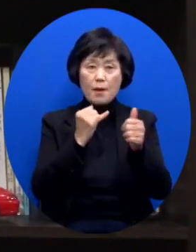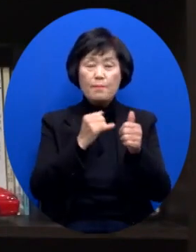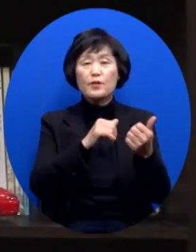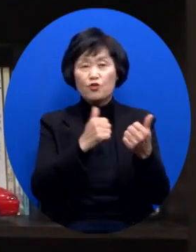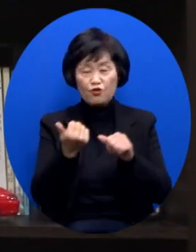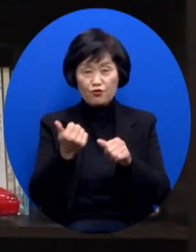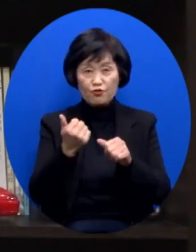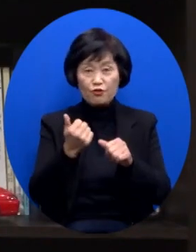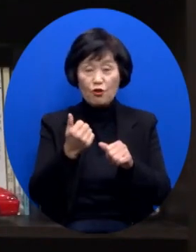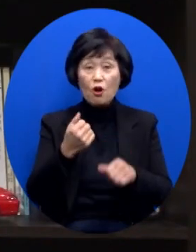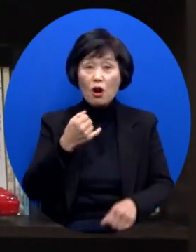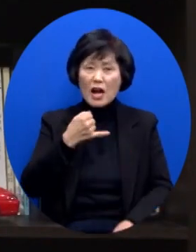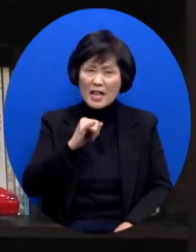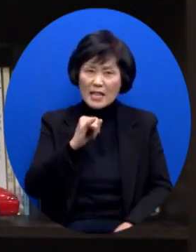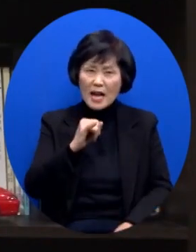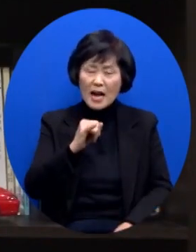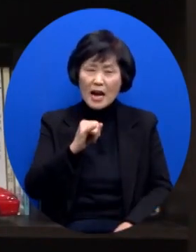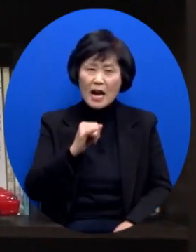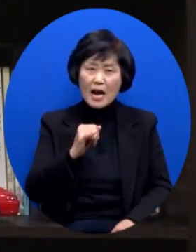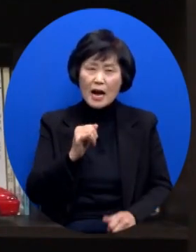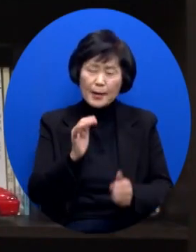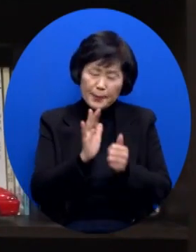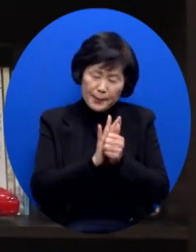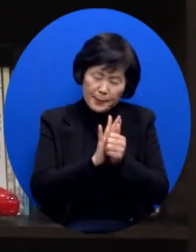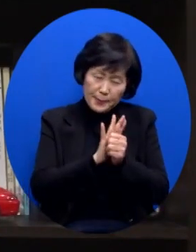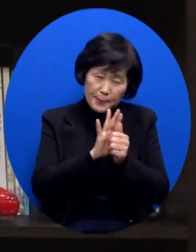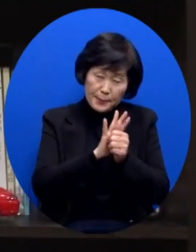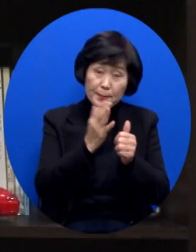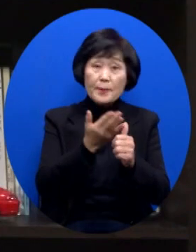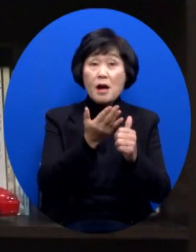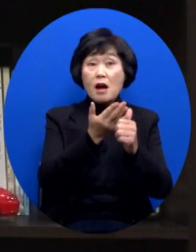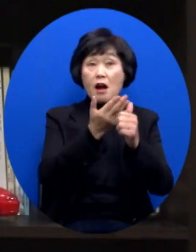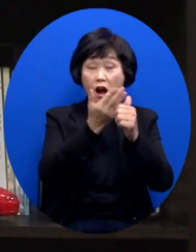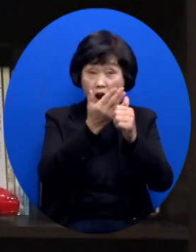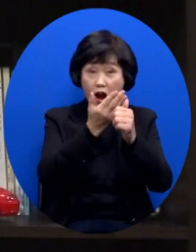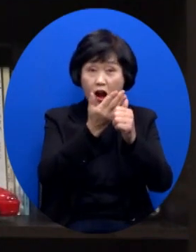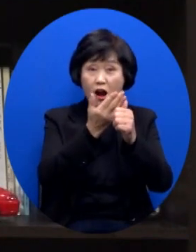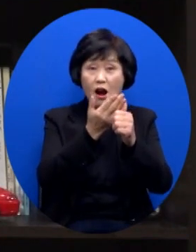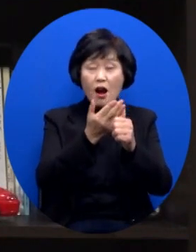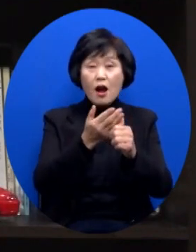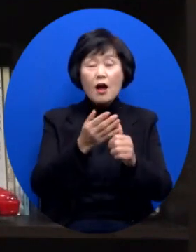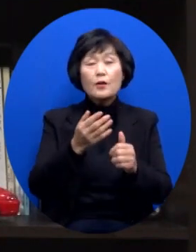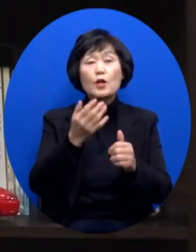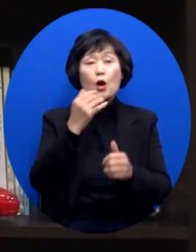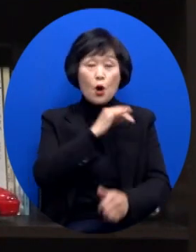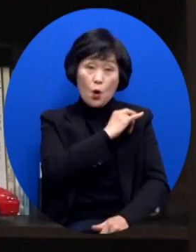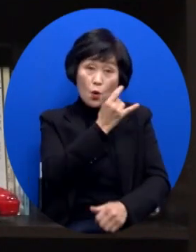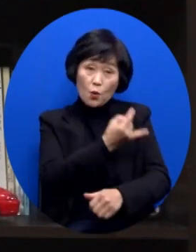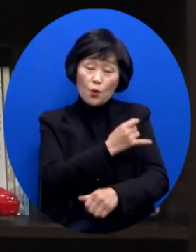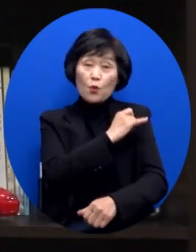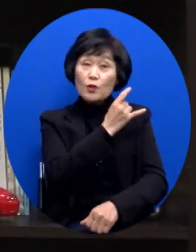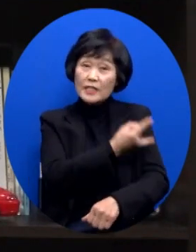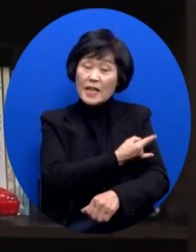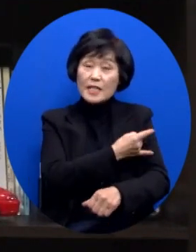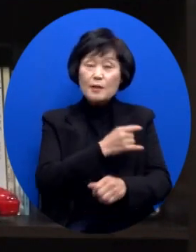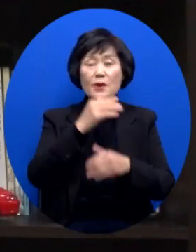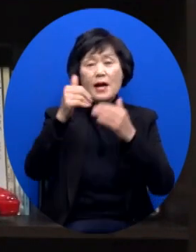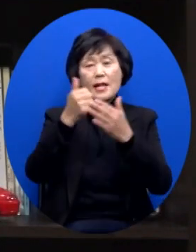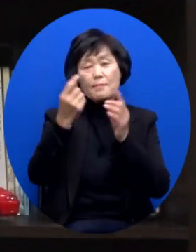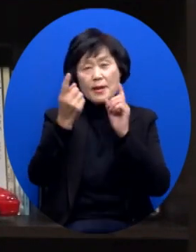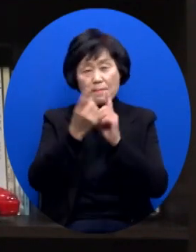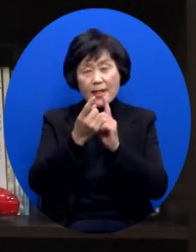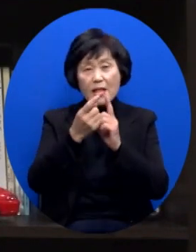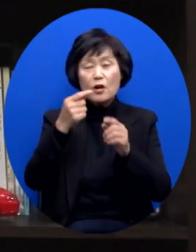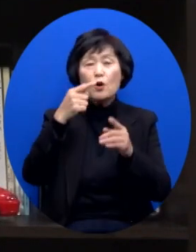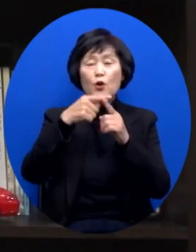딸을 애지중지 키웠습니다. 권사님은 교회를 나갔고 주님을 만났고 하나님께 기도했고